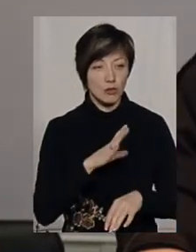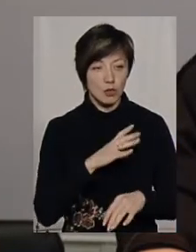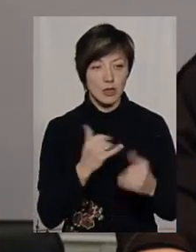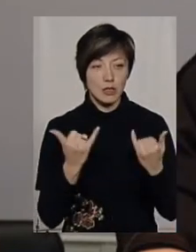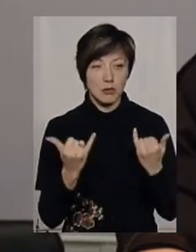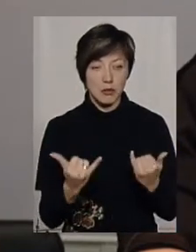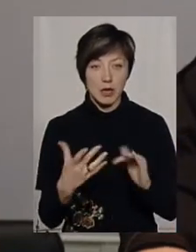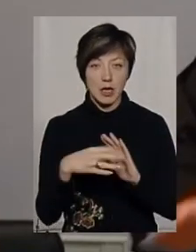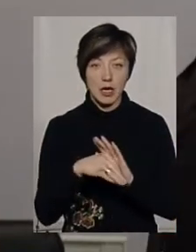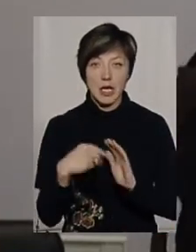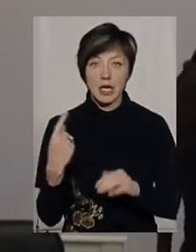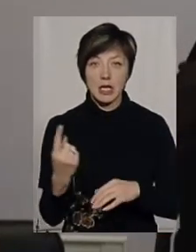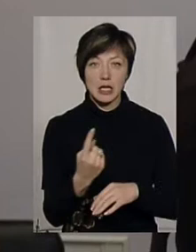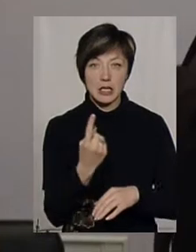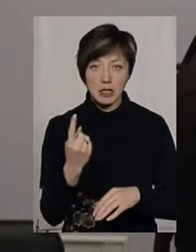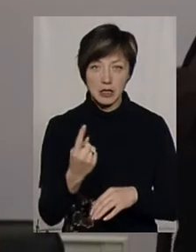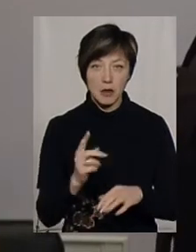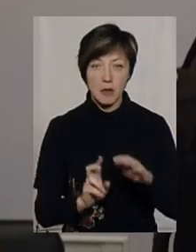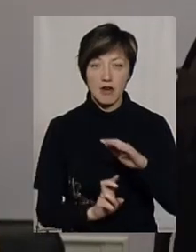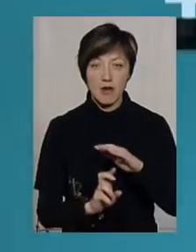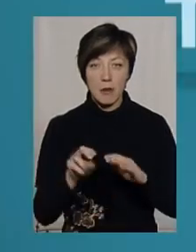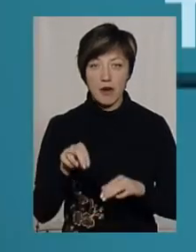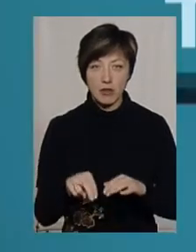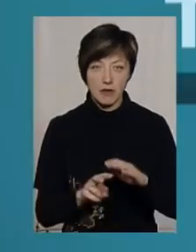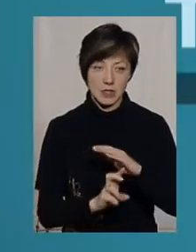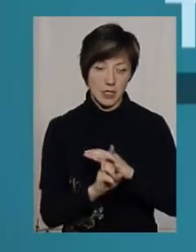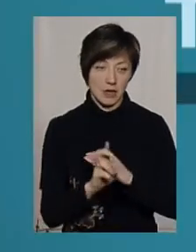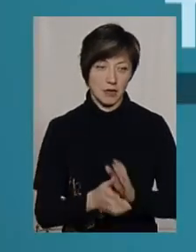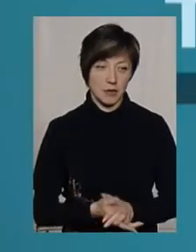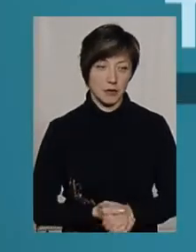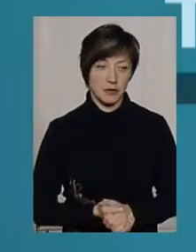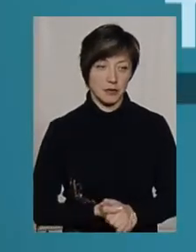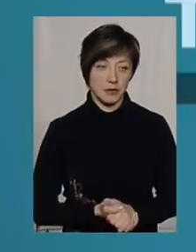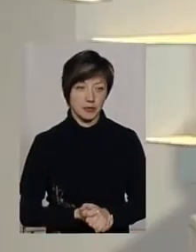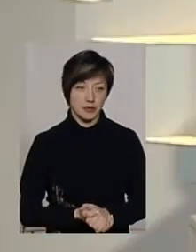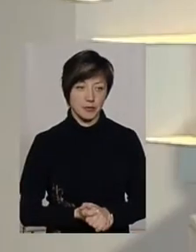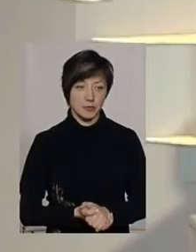в єдиної помісної православної церкви. Весь собор.